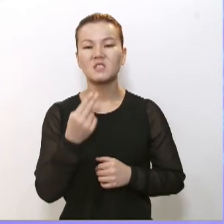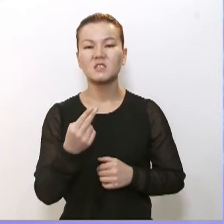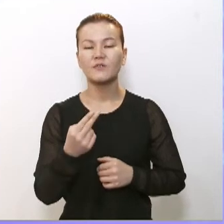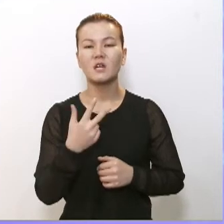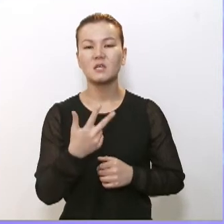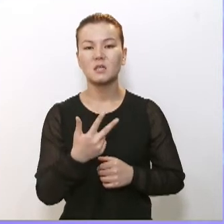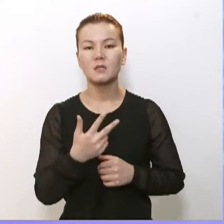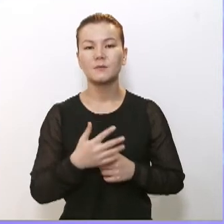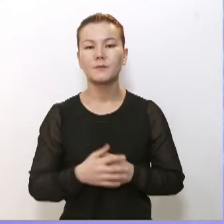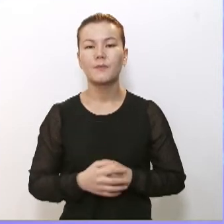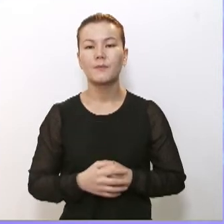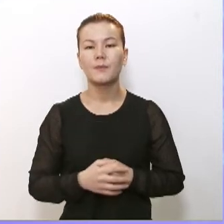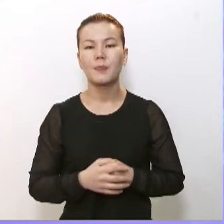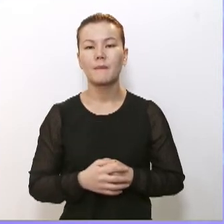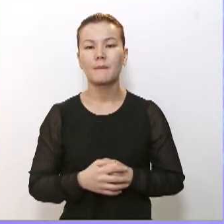3